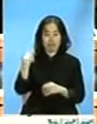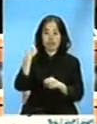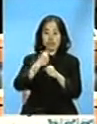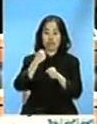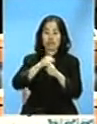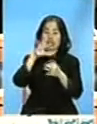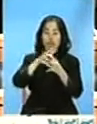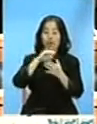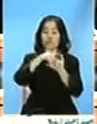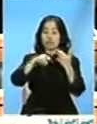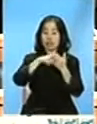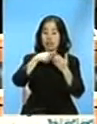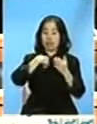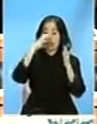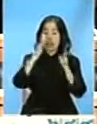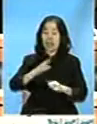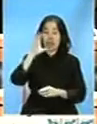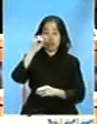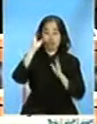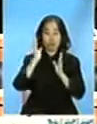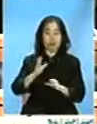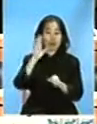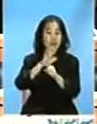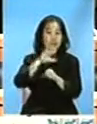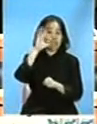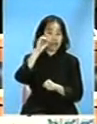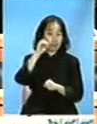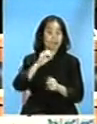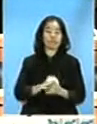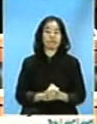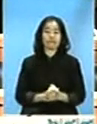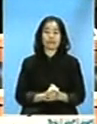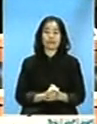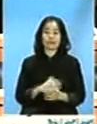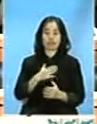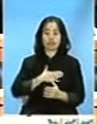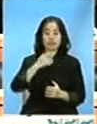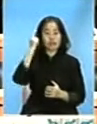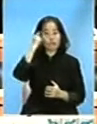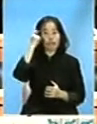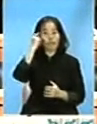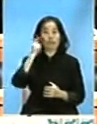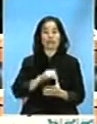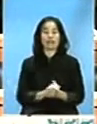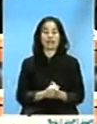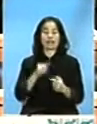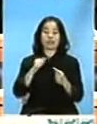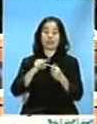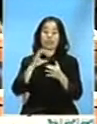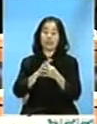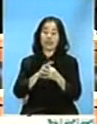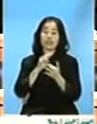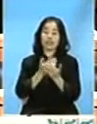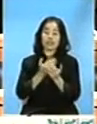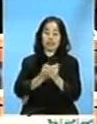าจากการเลือกตั้งจำนวน50คนมาจากเขตประเทศนะครับคิดว่าการใช้เงิน